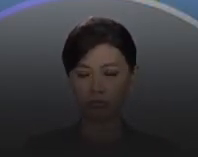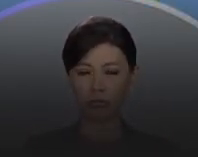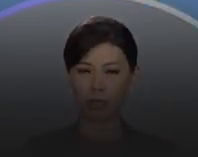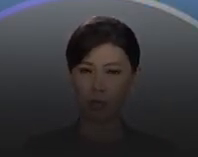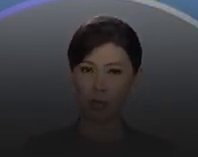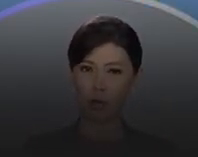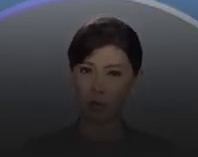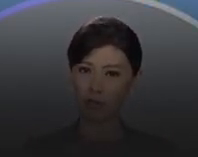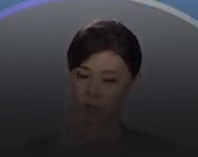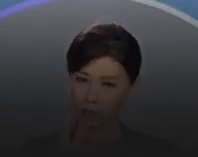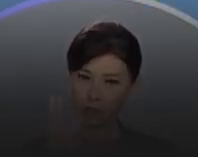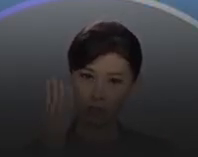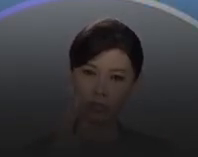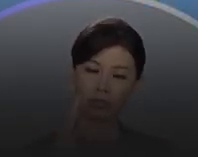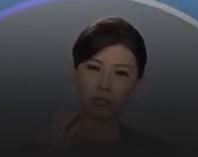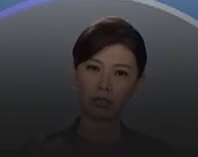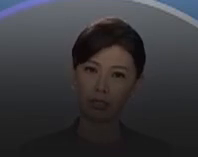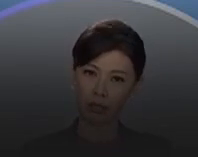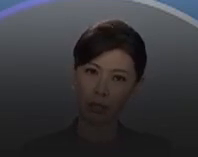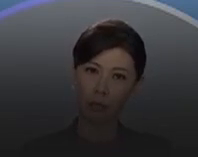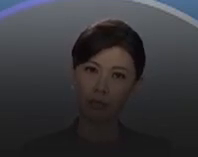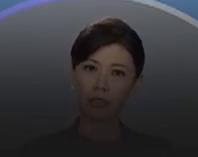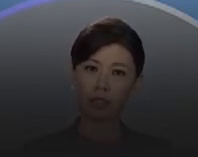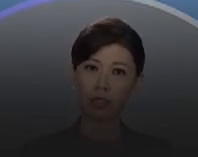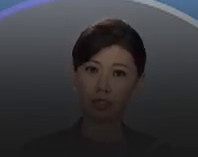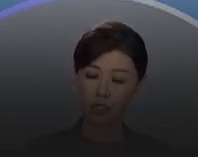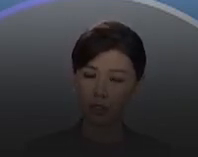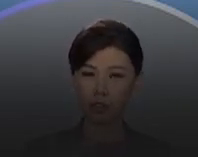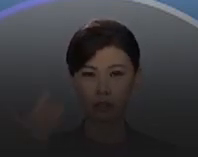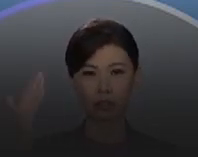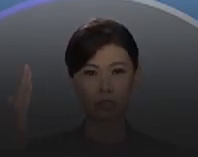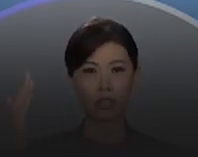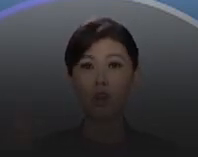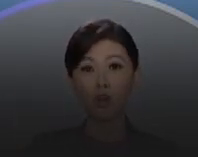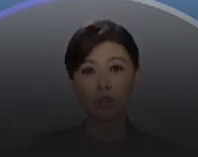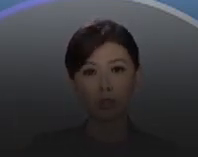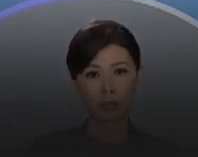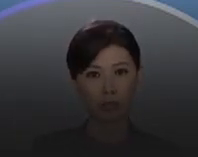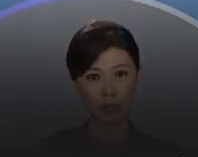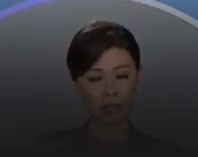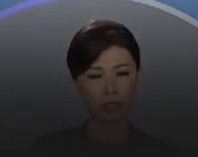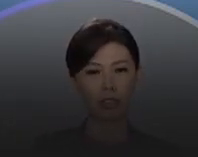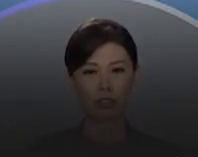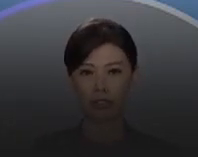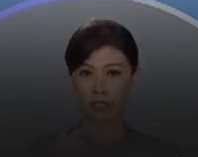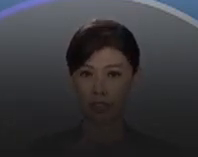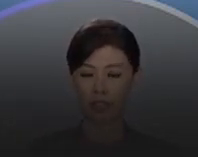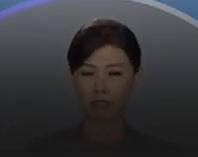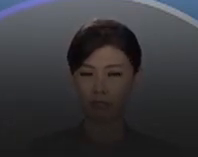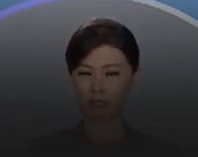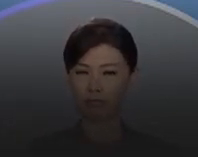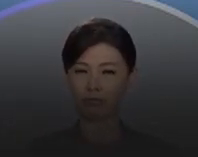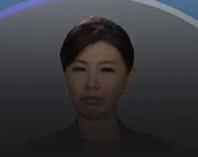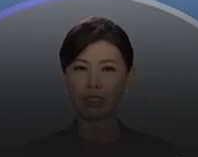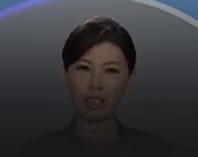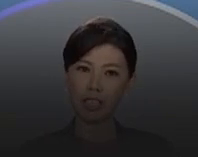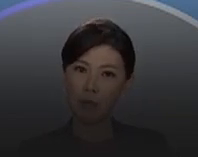出3%，雇主出6%，合起来12%存在你劳工的户头，每一年补助劳